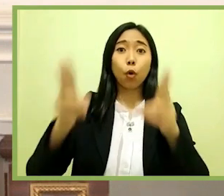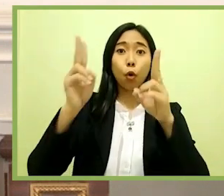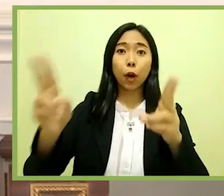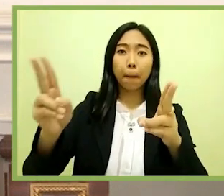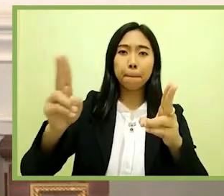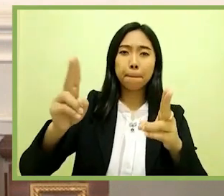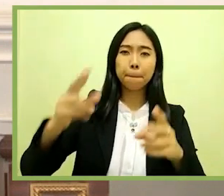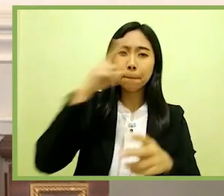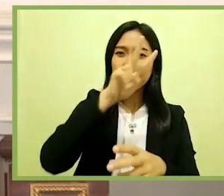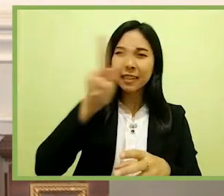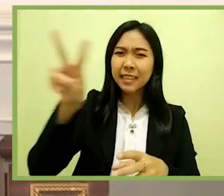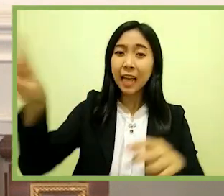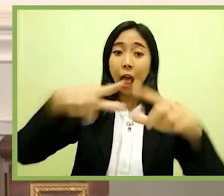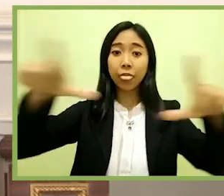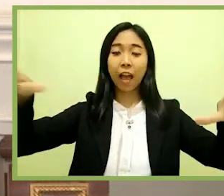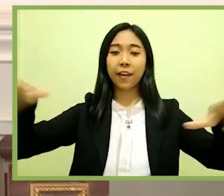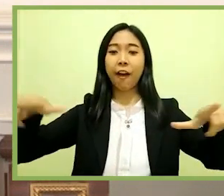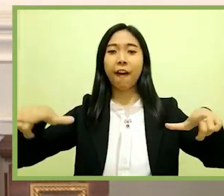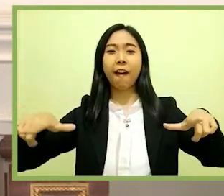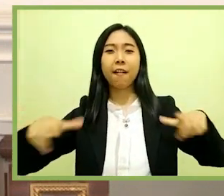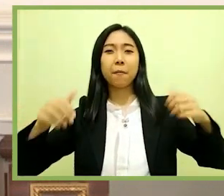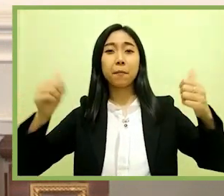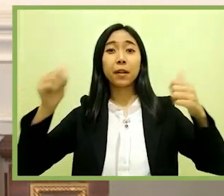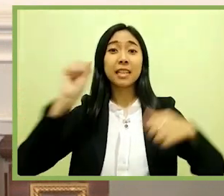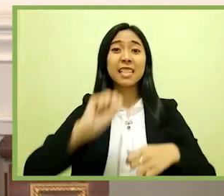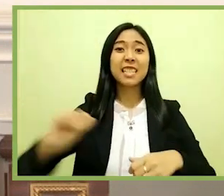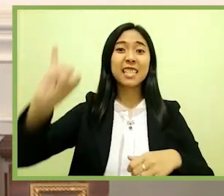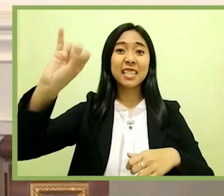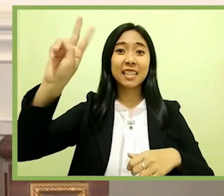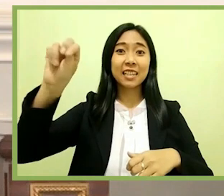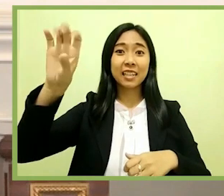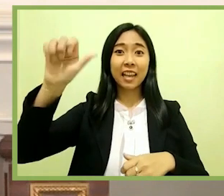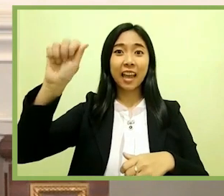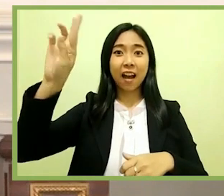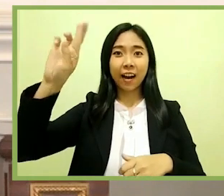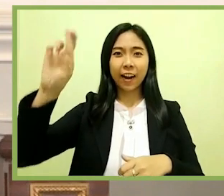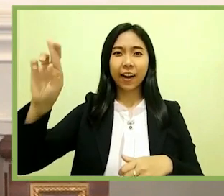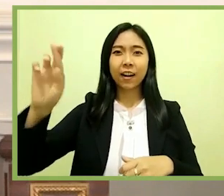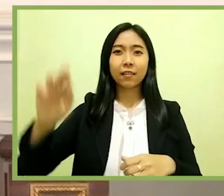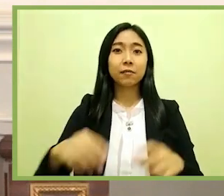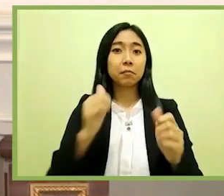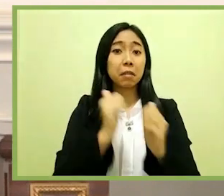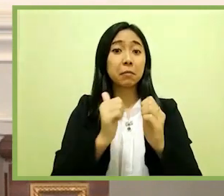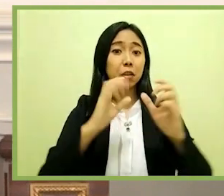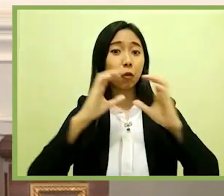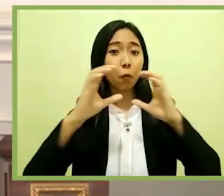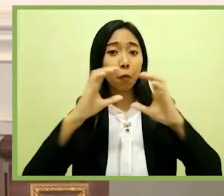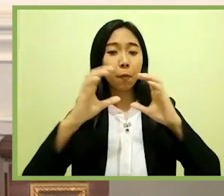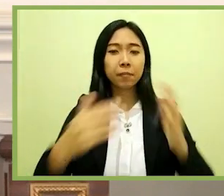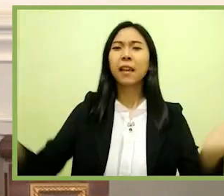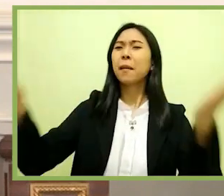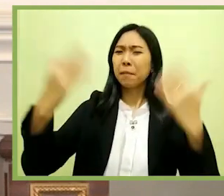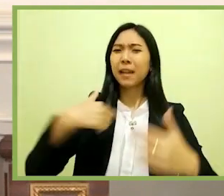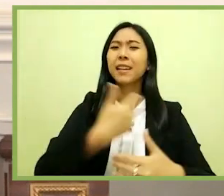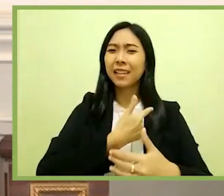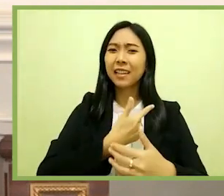datar di tanah Sinear, lalu menetaplah mereka di sana. Mereka berkata seorang kepada yang lain, marilah kita membuat batu bata